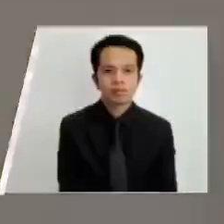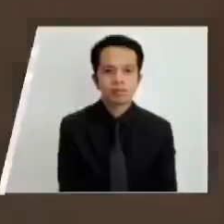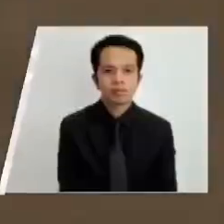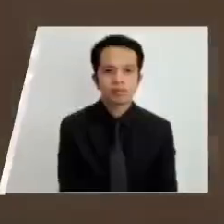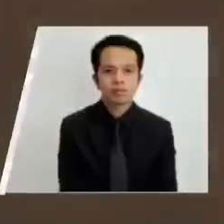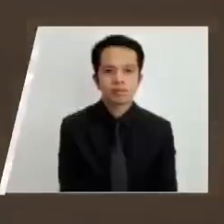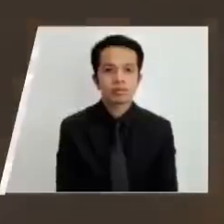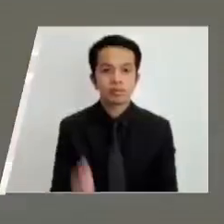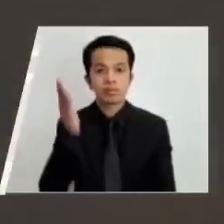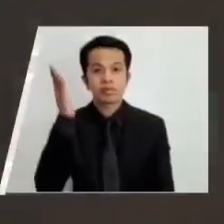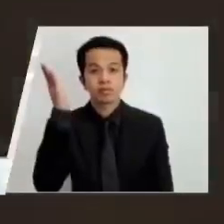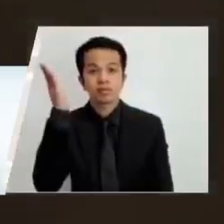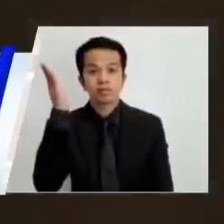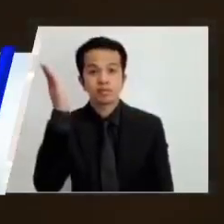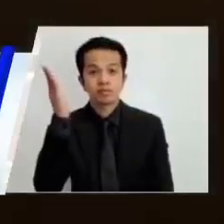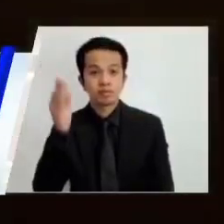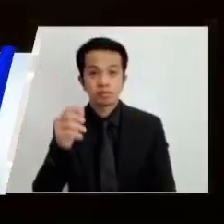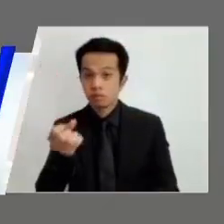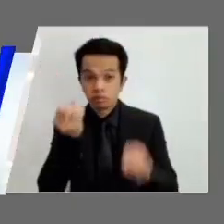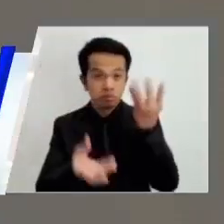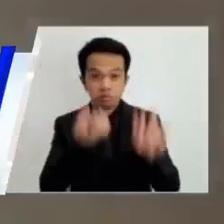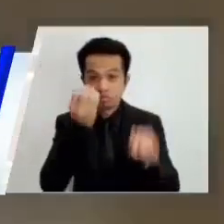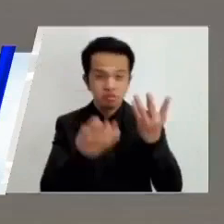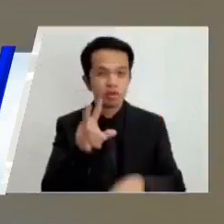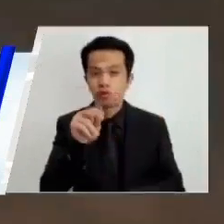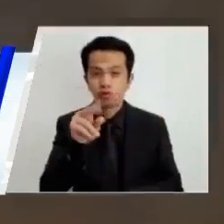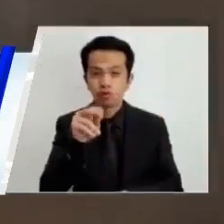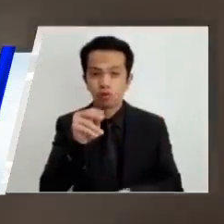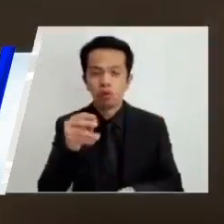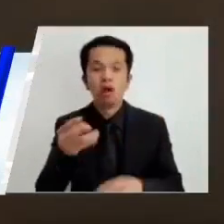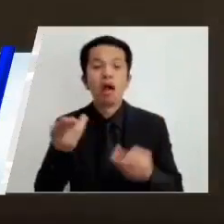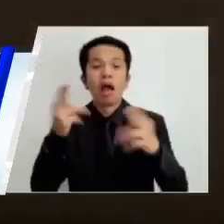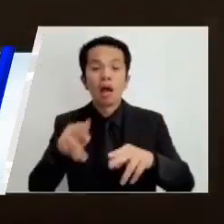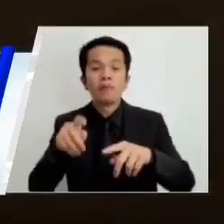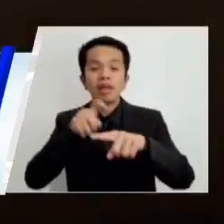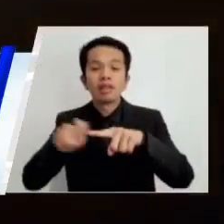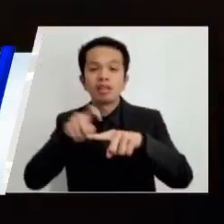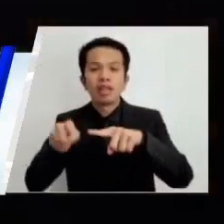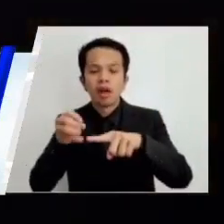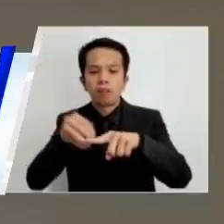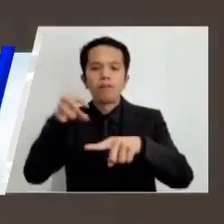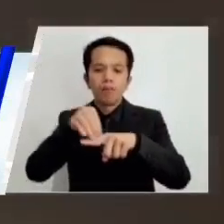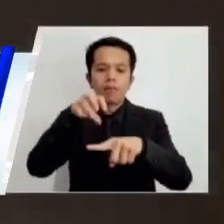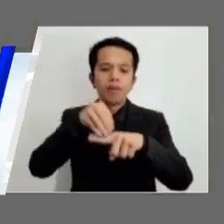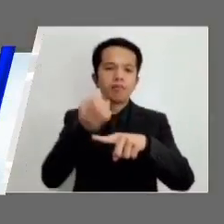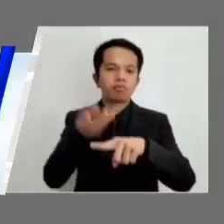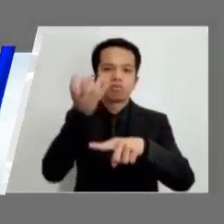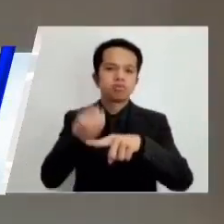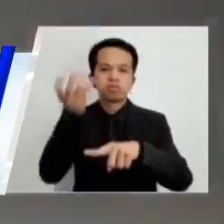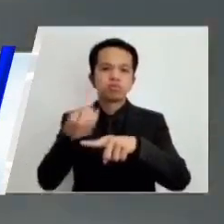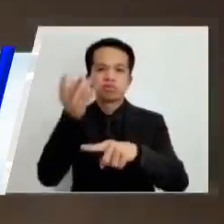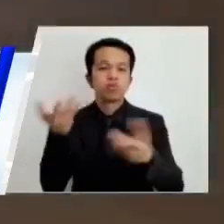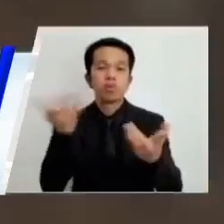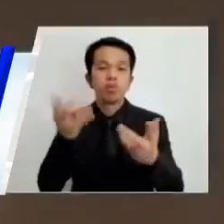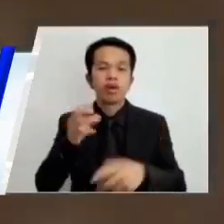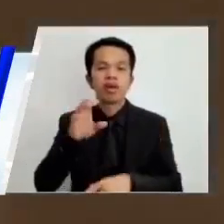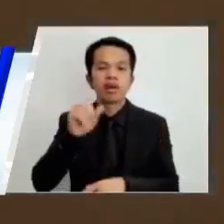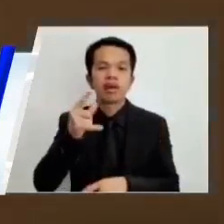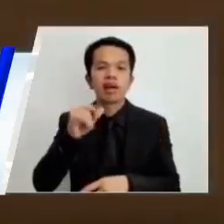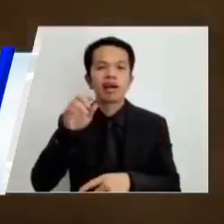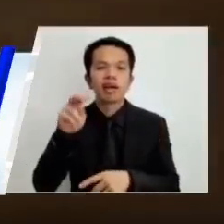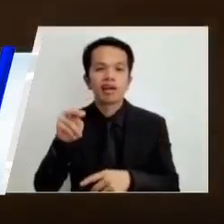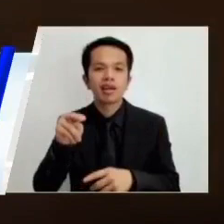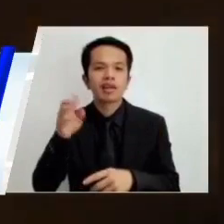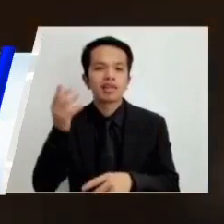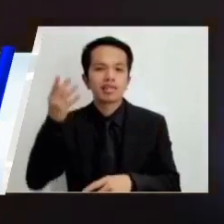Mga kapuso, hindi po yan paputok, kundi pagkislap na makawad sa poste ng kuryente sa Cagayan de Oro City. Nagka-brownout na